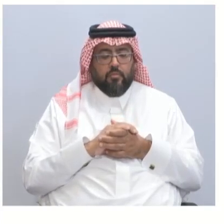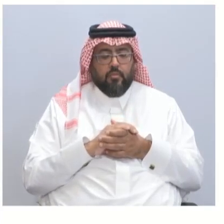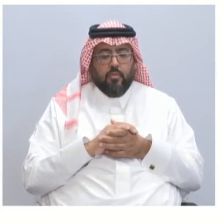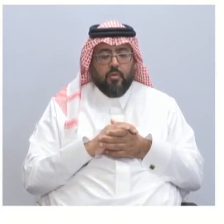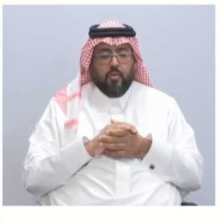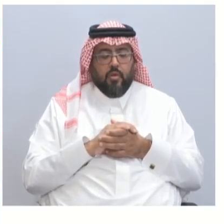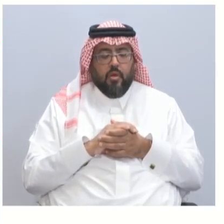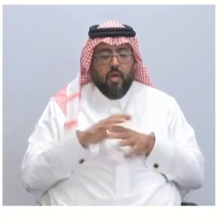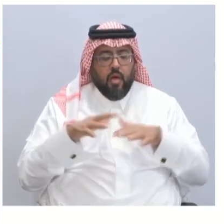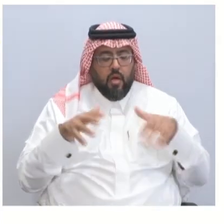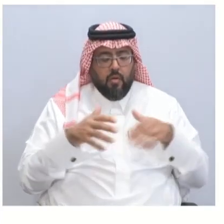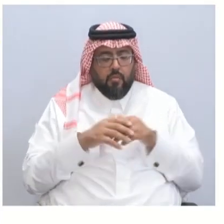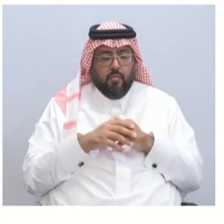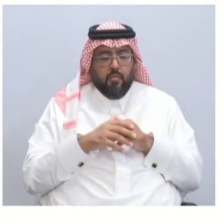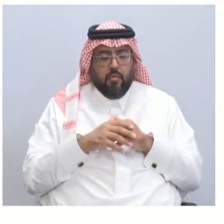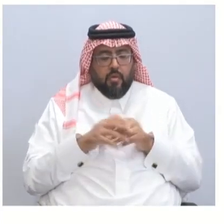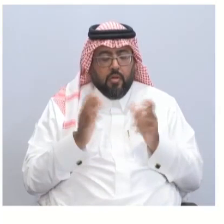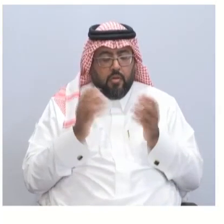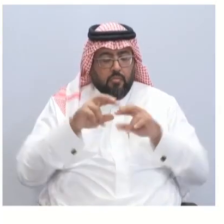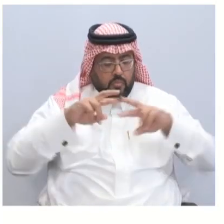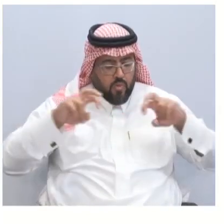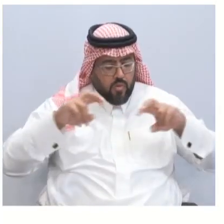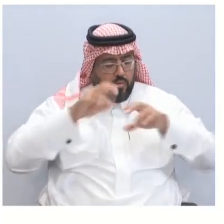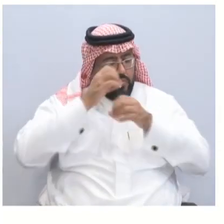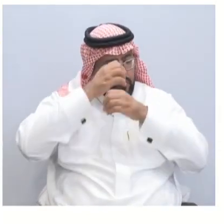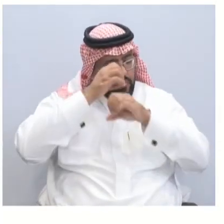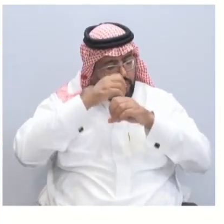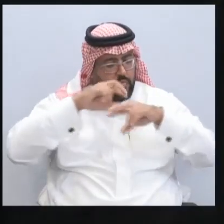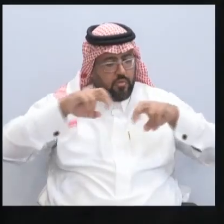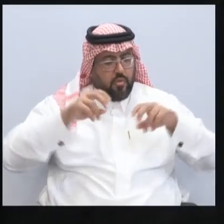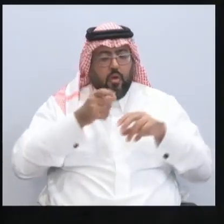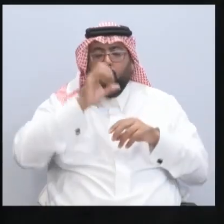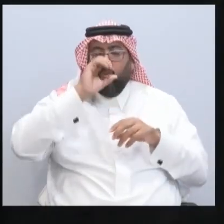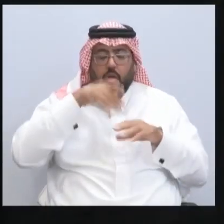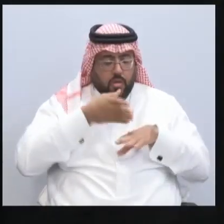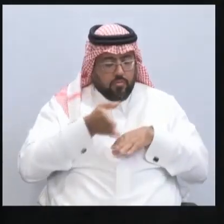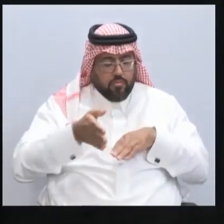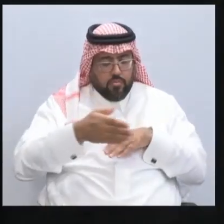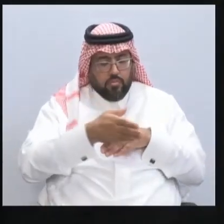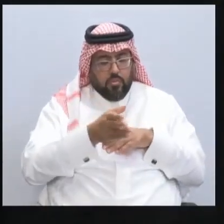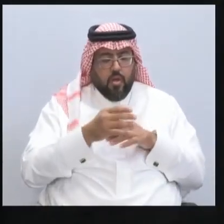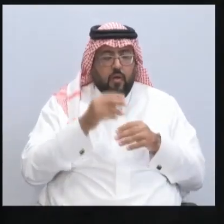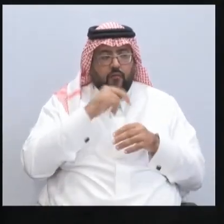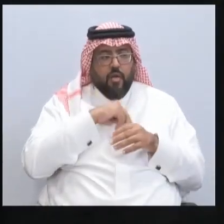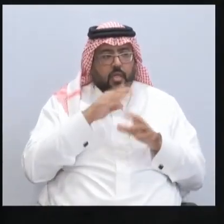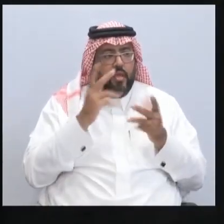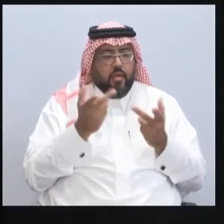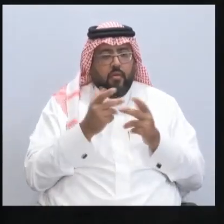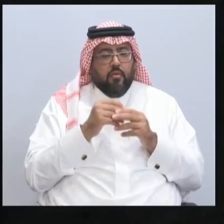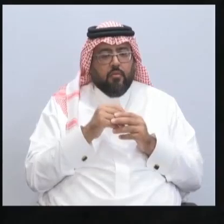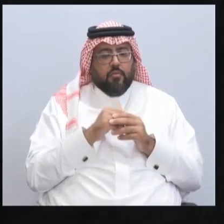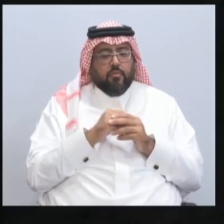المواطنين مجانا اجراء الدراسات حول الموارد المائيه من اجل ستفاده منها كذلك